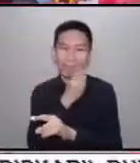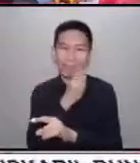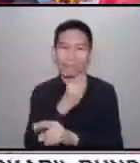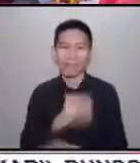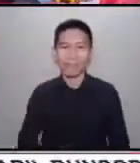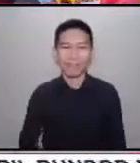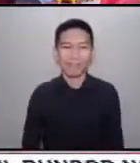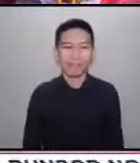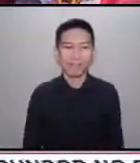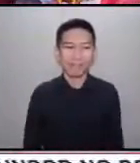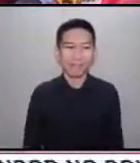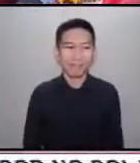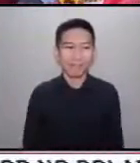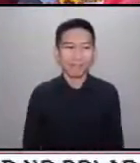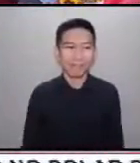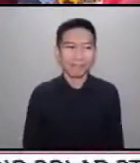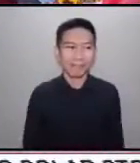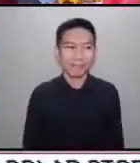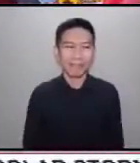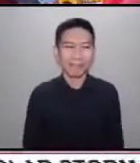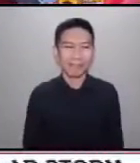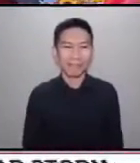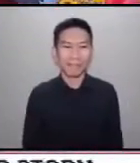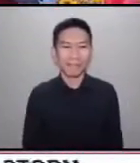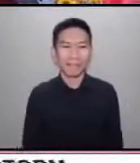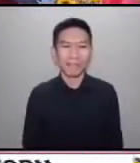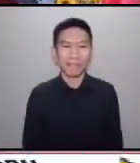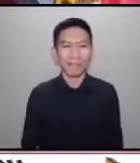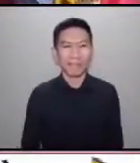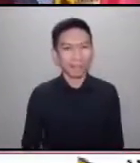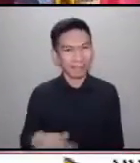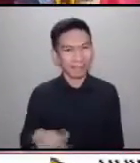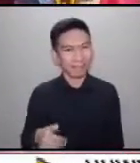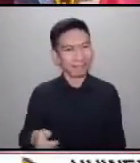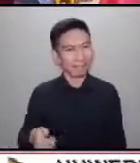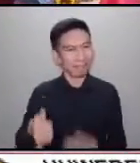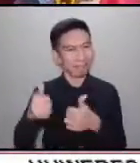Gusto ko yung mga tips mo dyan. Ha? Maraming salamat, Luisa Erispe.